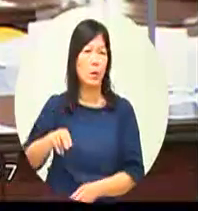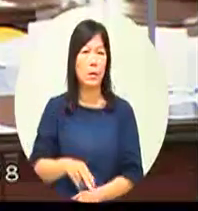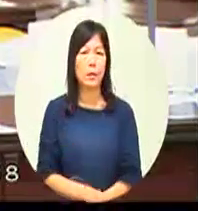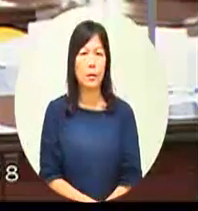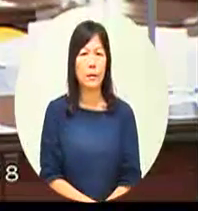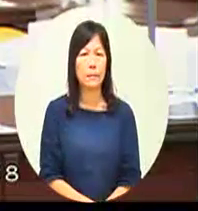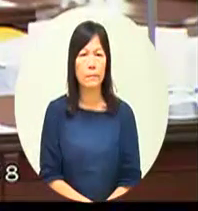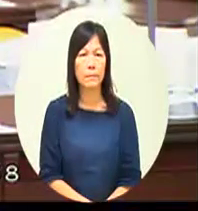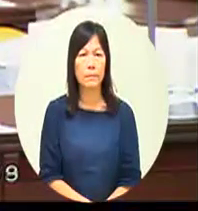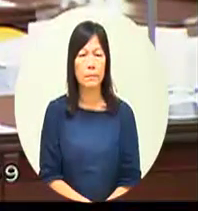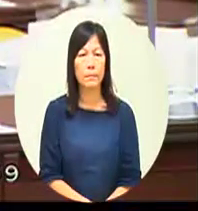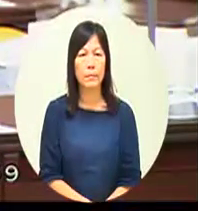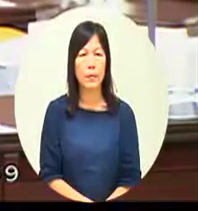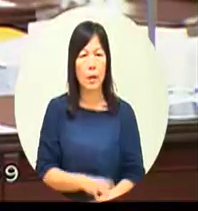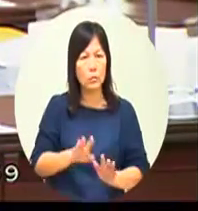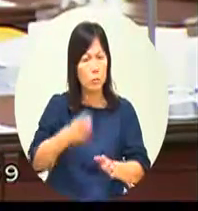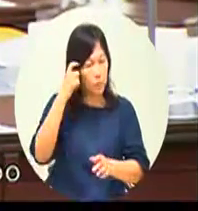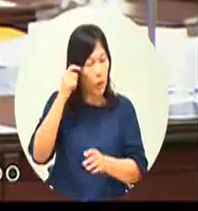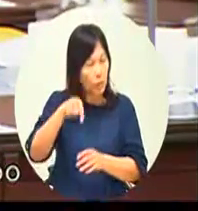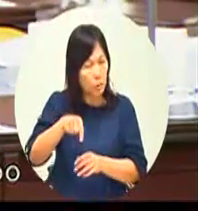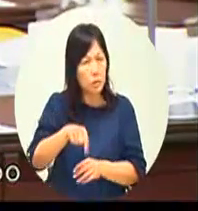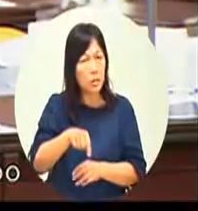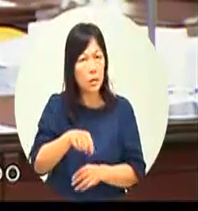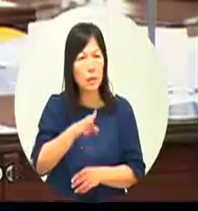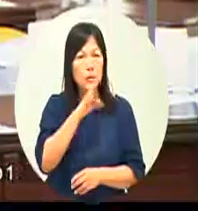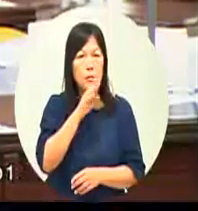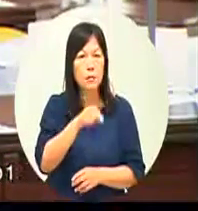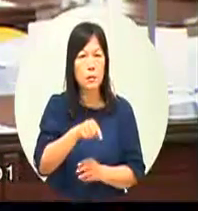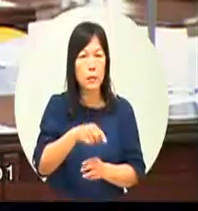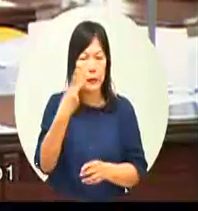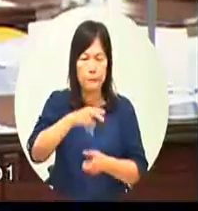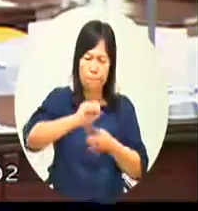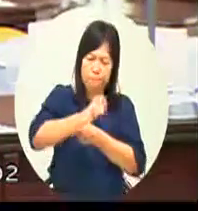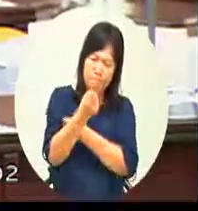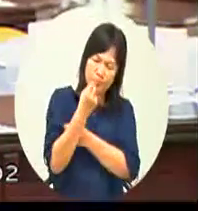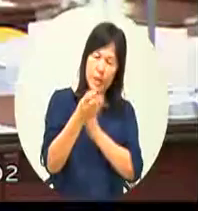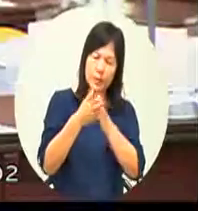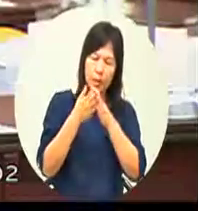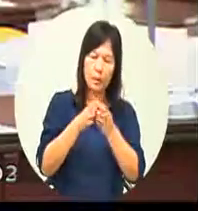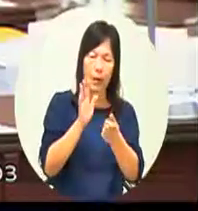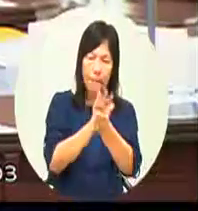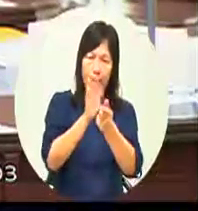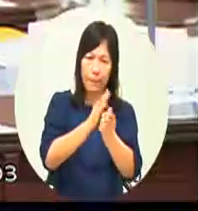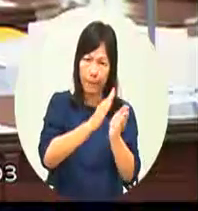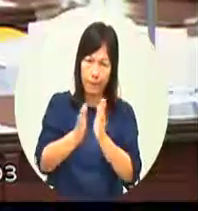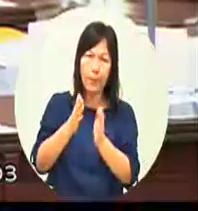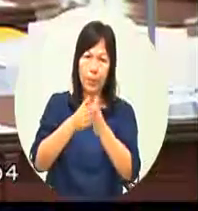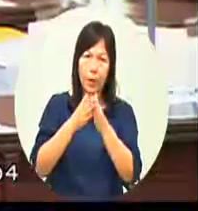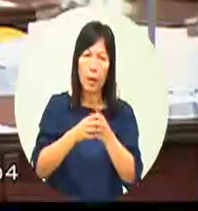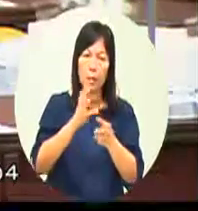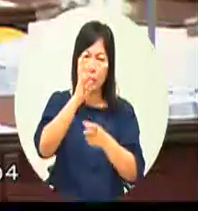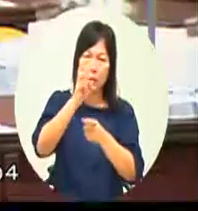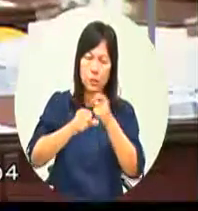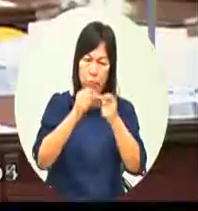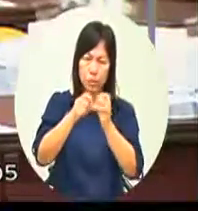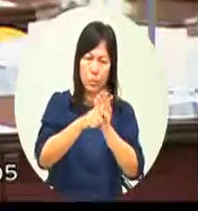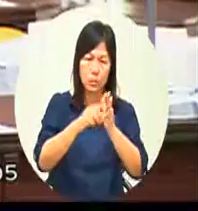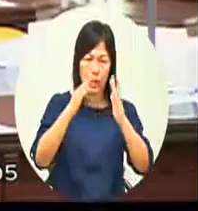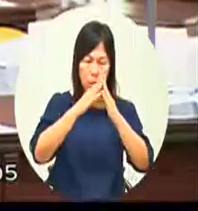我所以咧希望讲是这方面遮对不对吼？你会当讲再加强对不对？去做些处理。我甲你讲啊，35年的厝啊，你才无